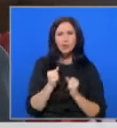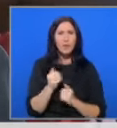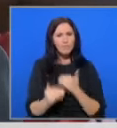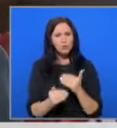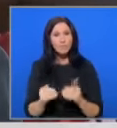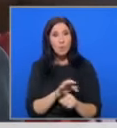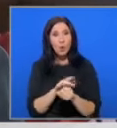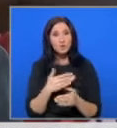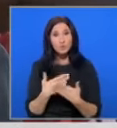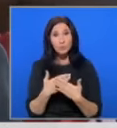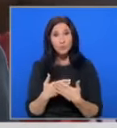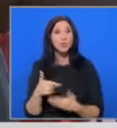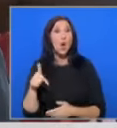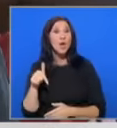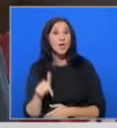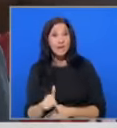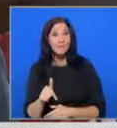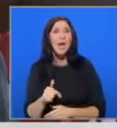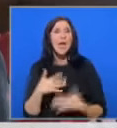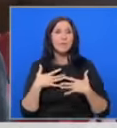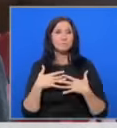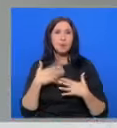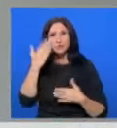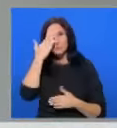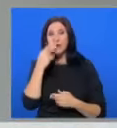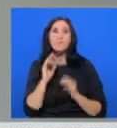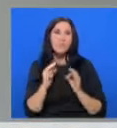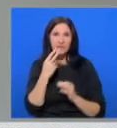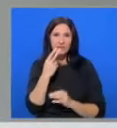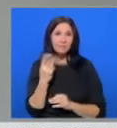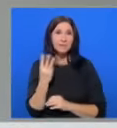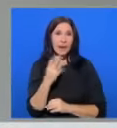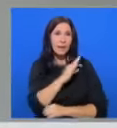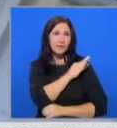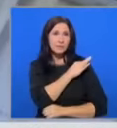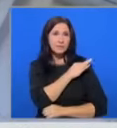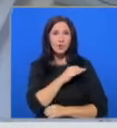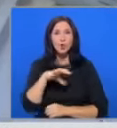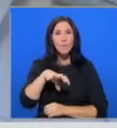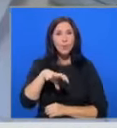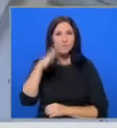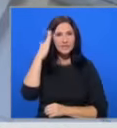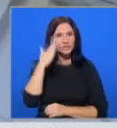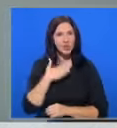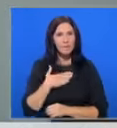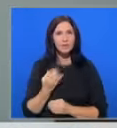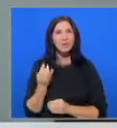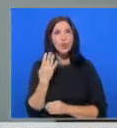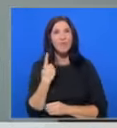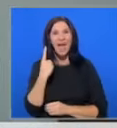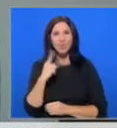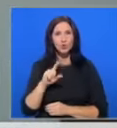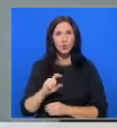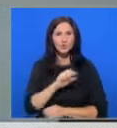да се приближи до грипа и до респираторното заболяване, го виждаме в момента. От сряда имунизационните пунктове в страната ще разполагат с новата